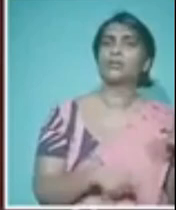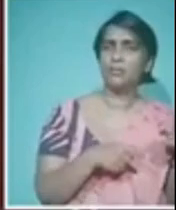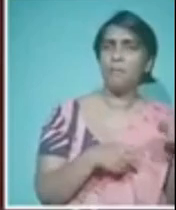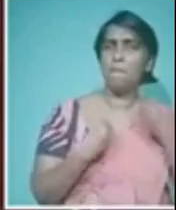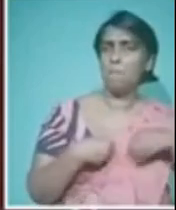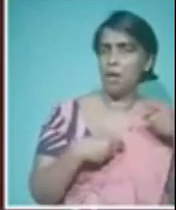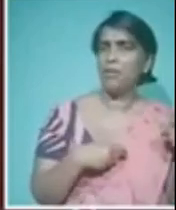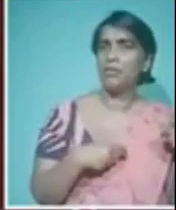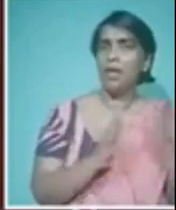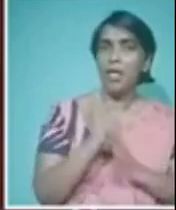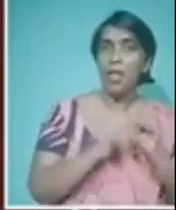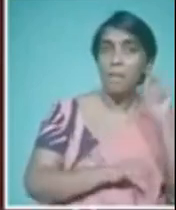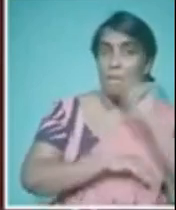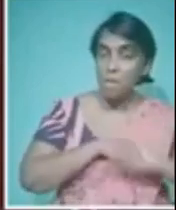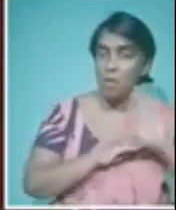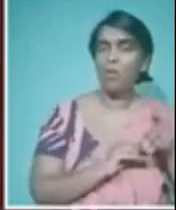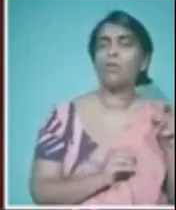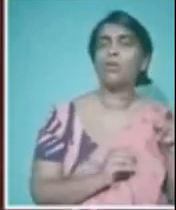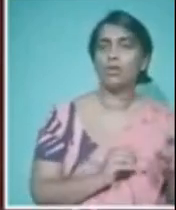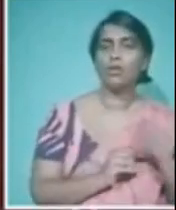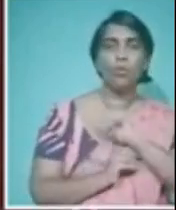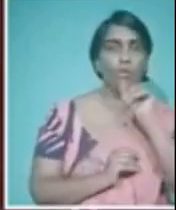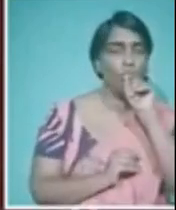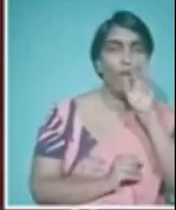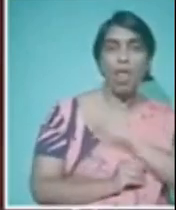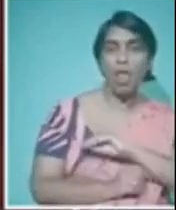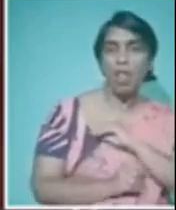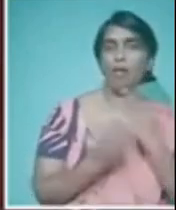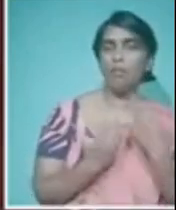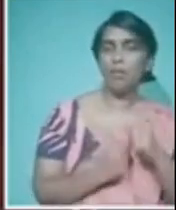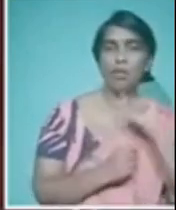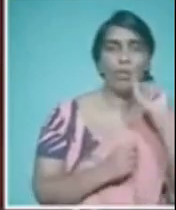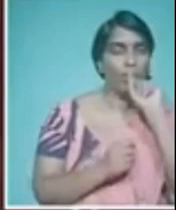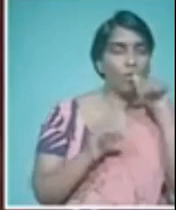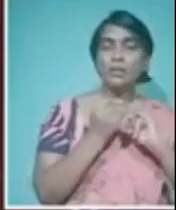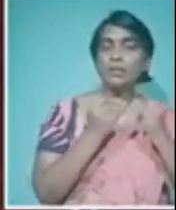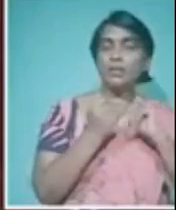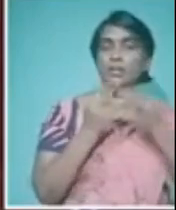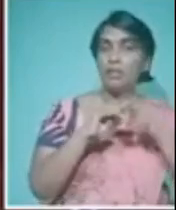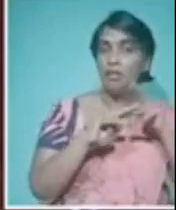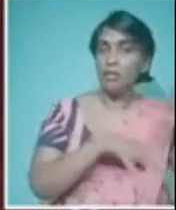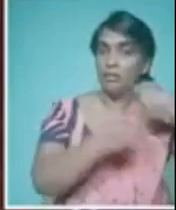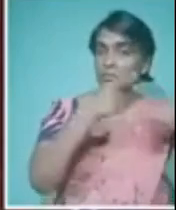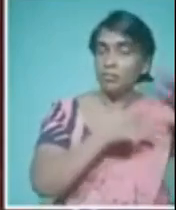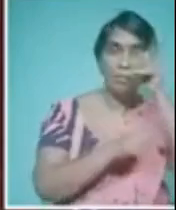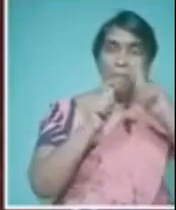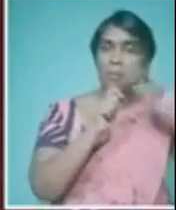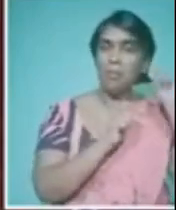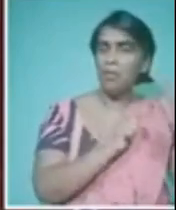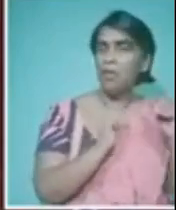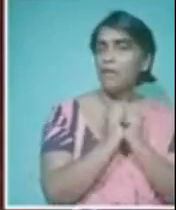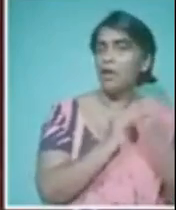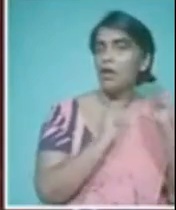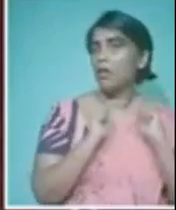ලබන්න. අමාත්‍යවරයාට සැලසුමක් තියෙන්න ඕනේ ජාතික රූපවාහිනියේ ලාභ ලබන්න ජාතික රූපවාහිනියේ සේවක ප්‍රජාවට පඩිගෙවන්න කොහොමද